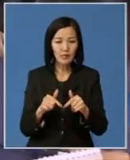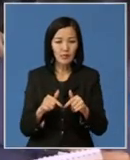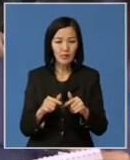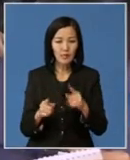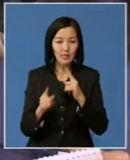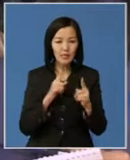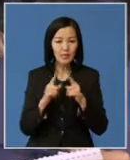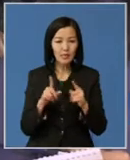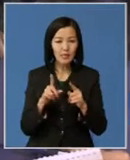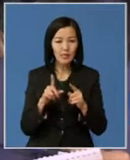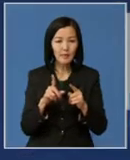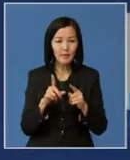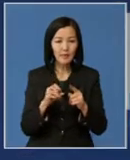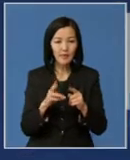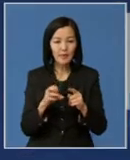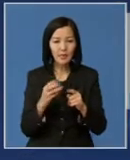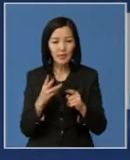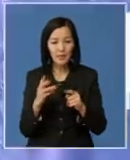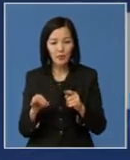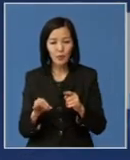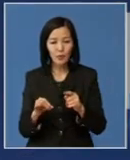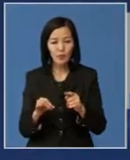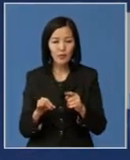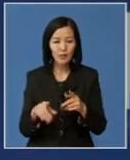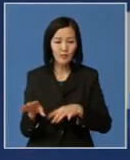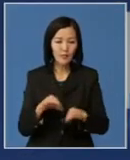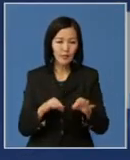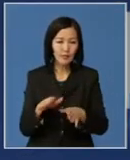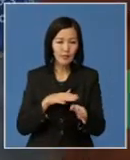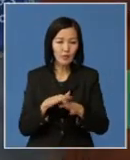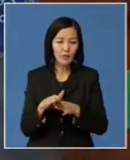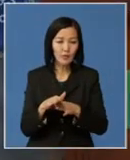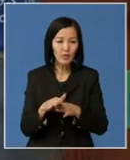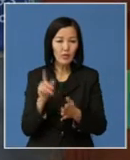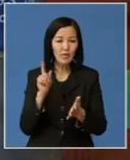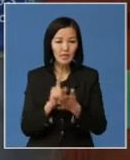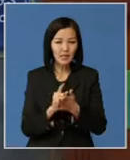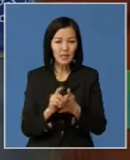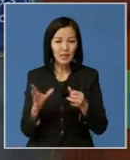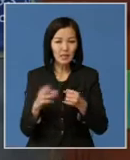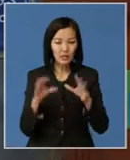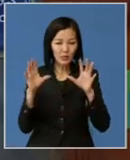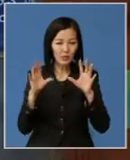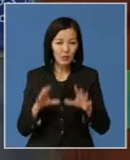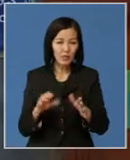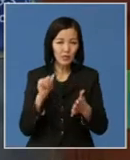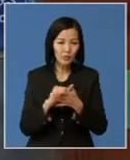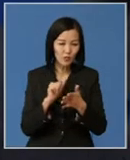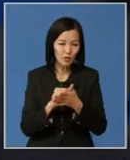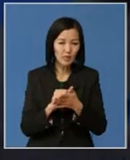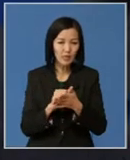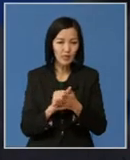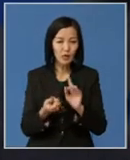кеңес B2B форматында өтті. Мұнда жауапты палата мен әкімдік өкілдері салық, жер кодексі, нормативтік құқықтық